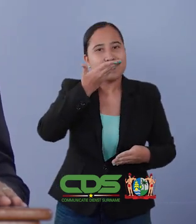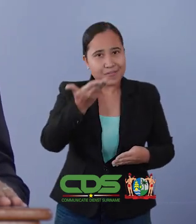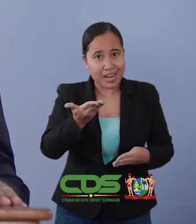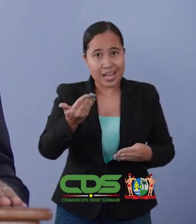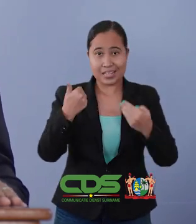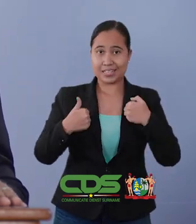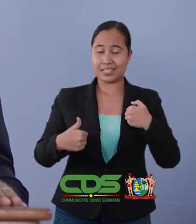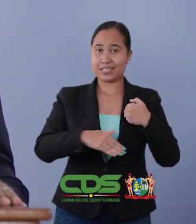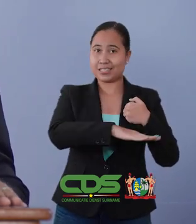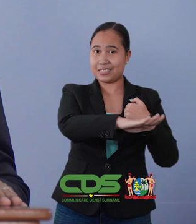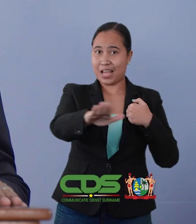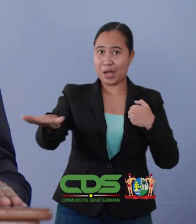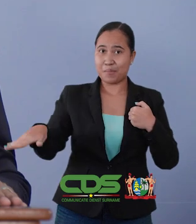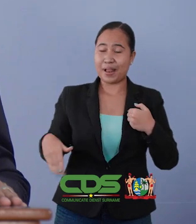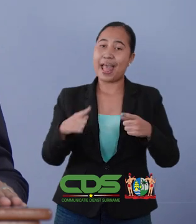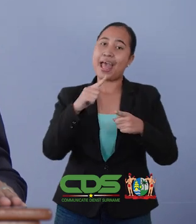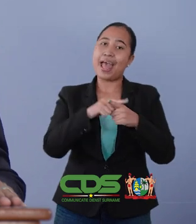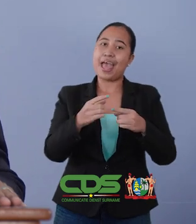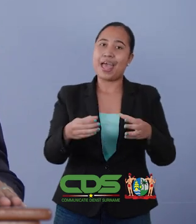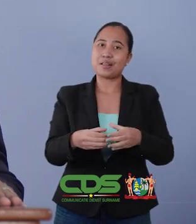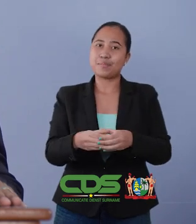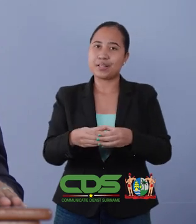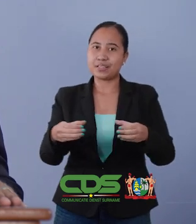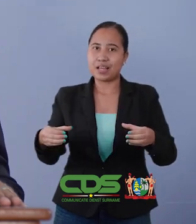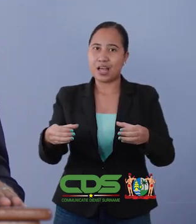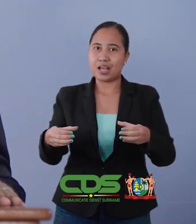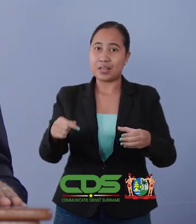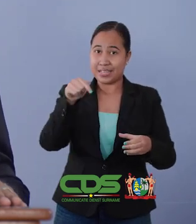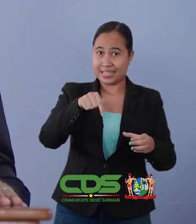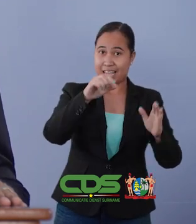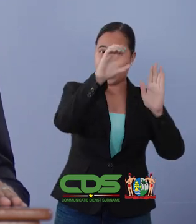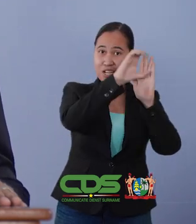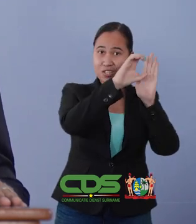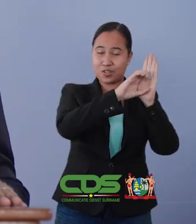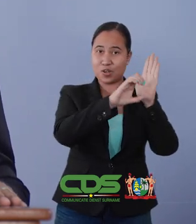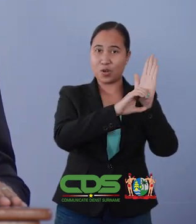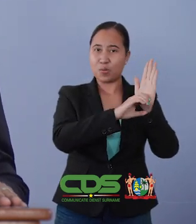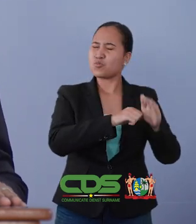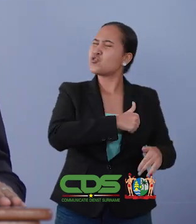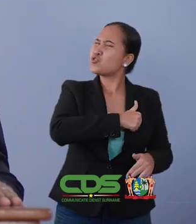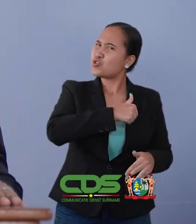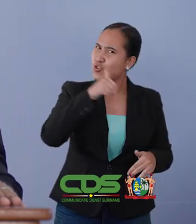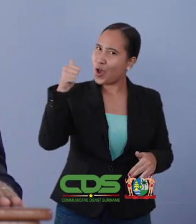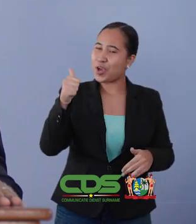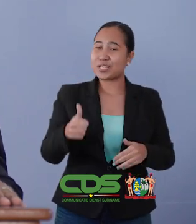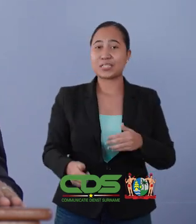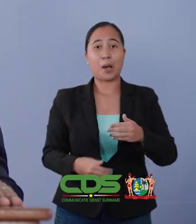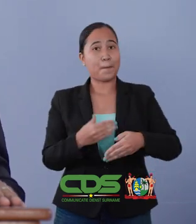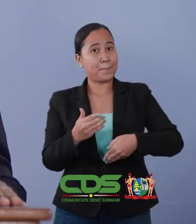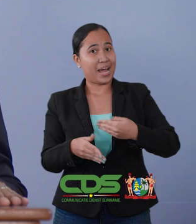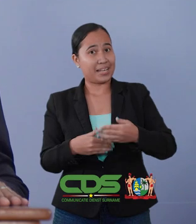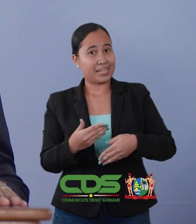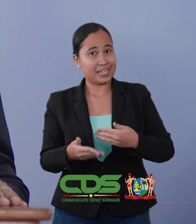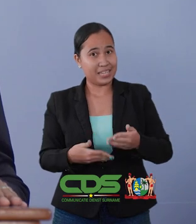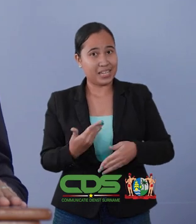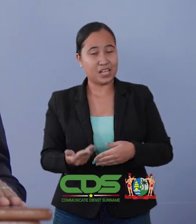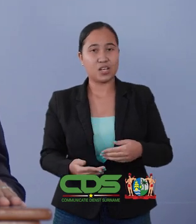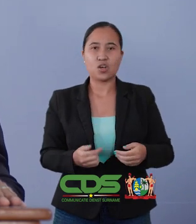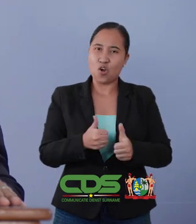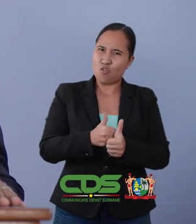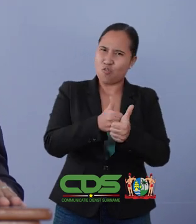de samenleving en het bedrijfsleven om deze protocollen op de juiste manier te blijven